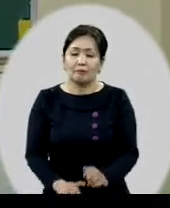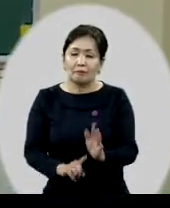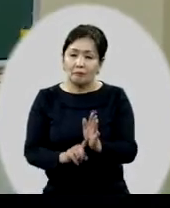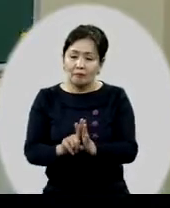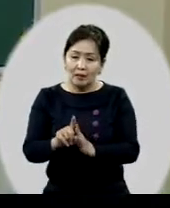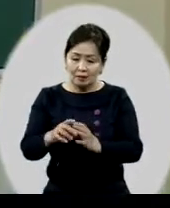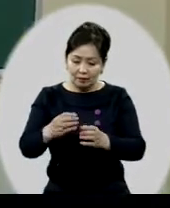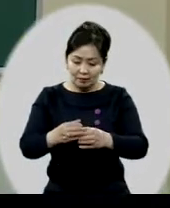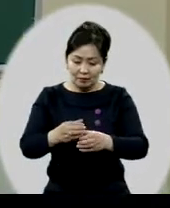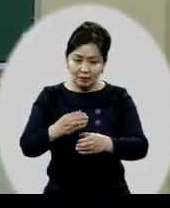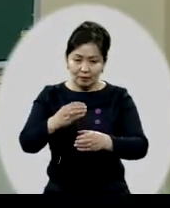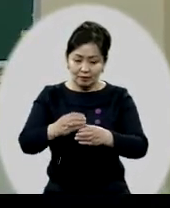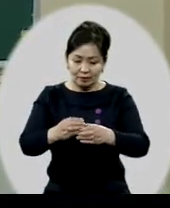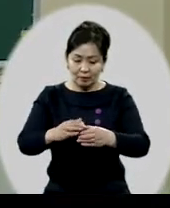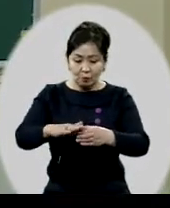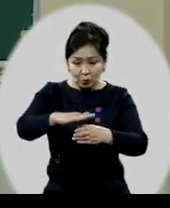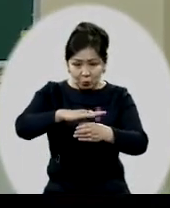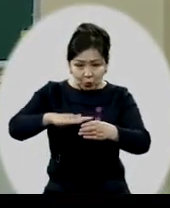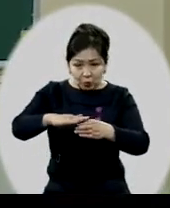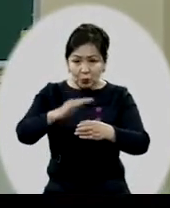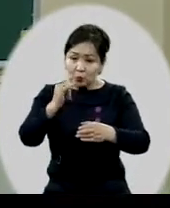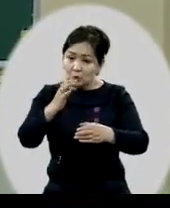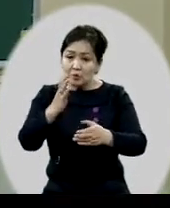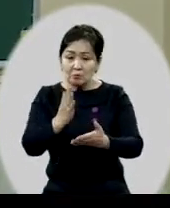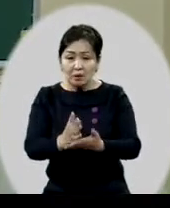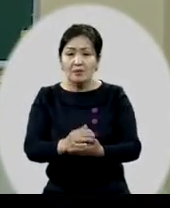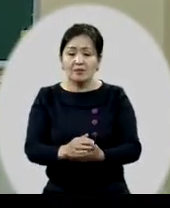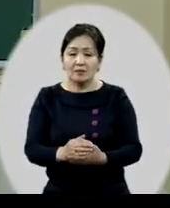савд маань сав маань дөөрөн устай байсан.